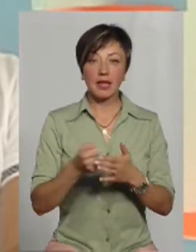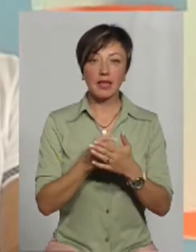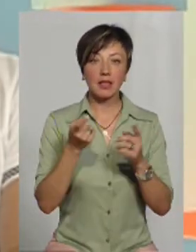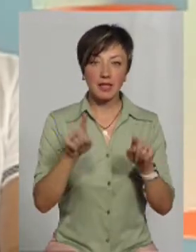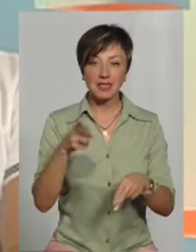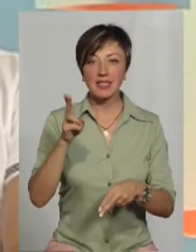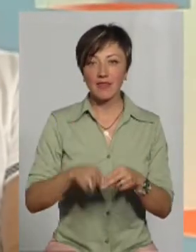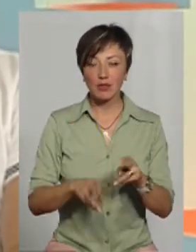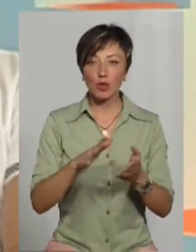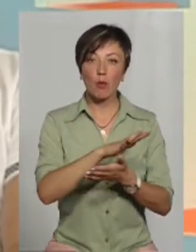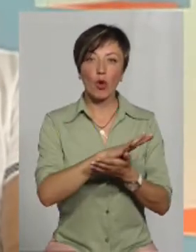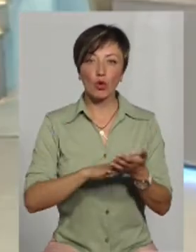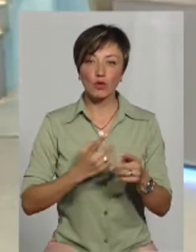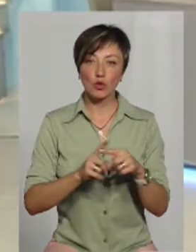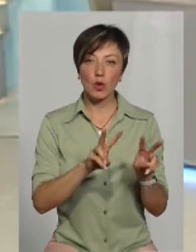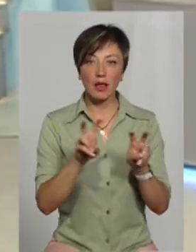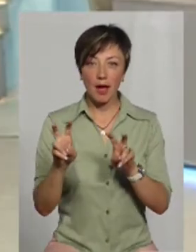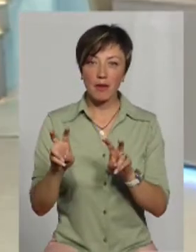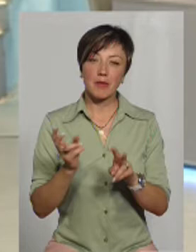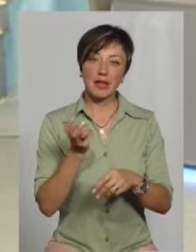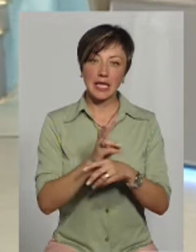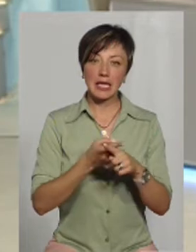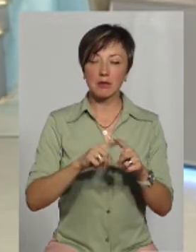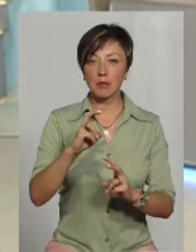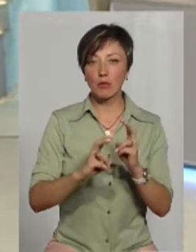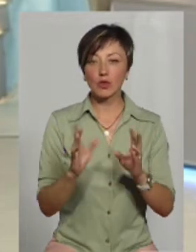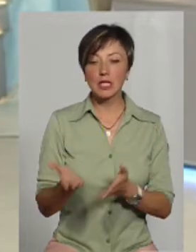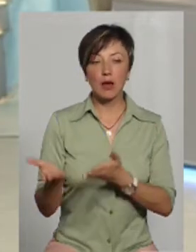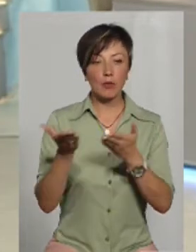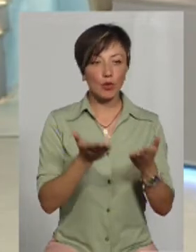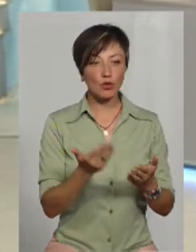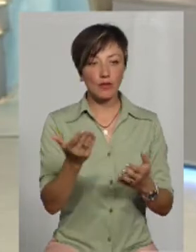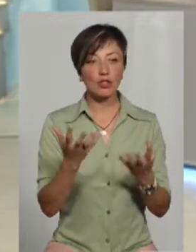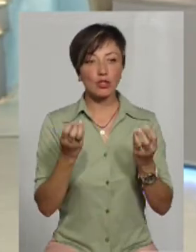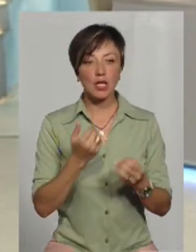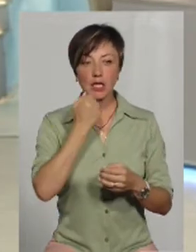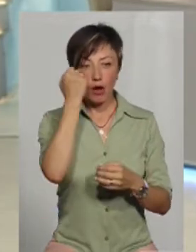них, і завершимо. Будемо продовжувати цю тему, йти на ті підприємства і будемо запрошувати вас